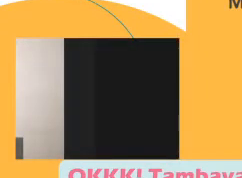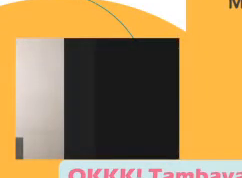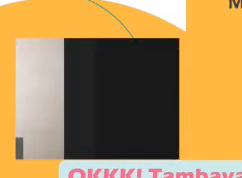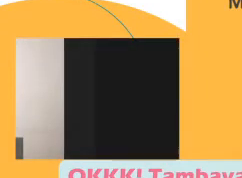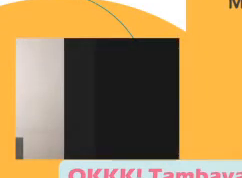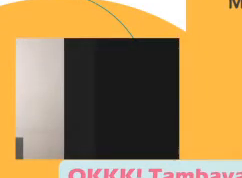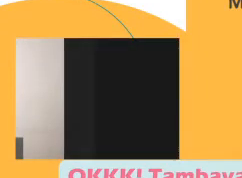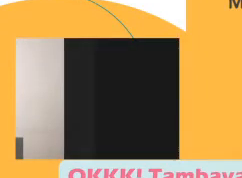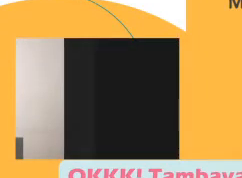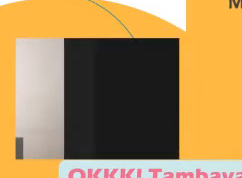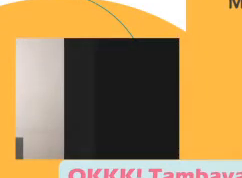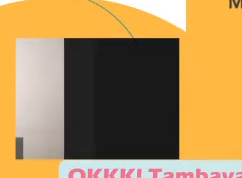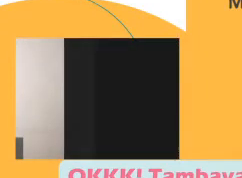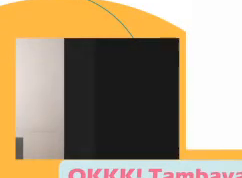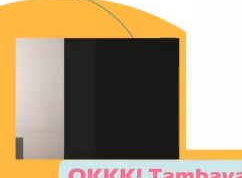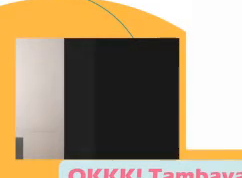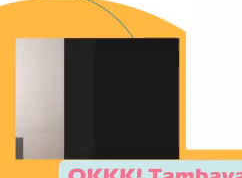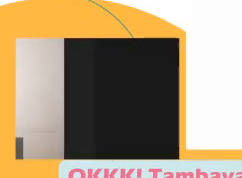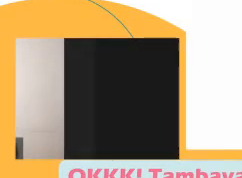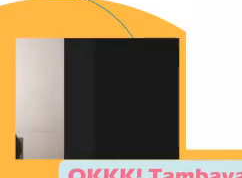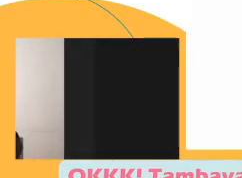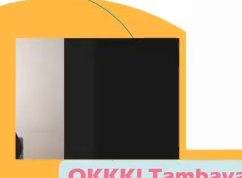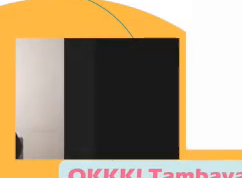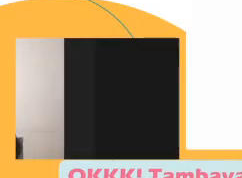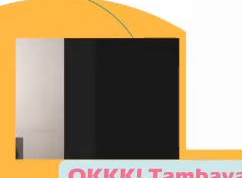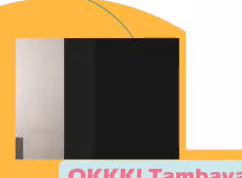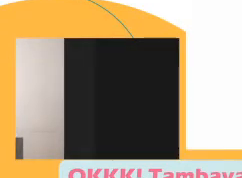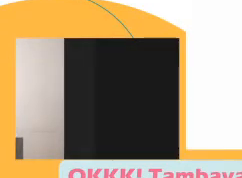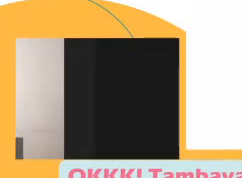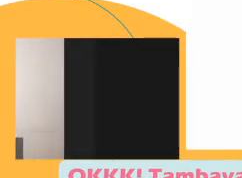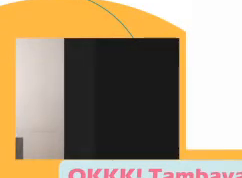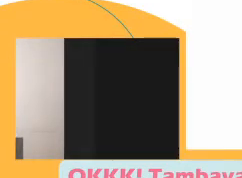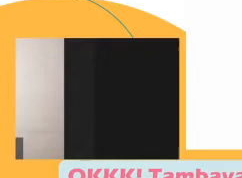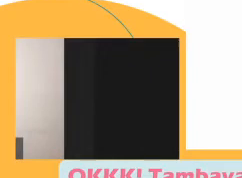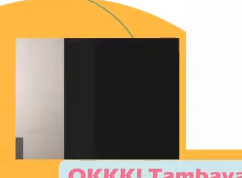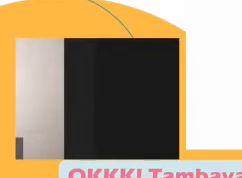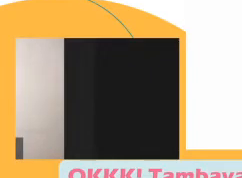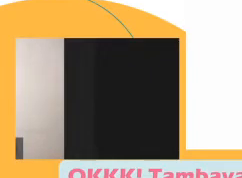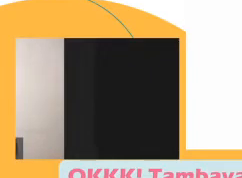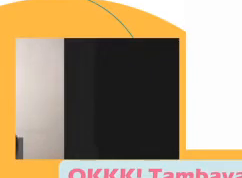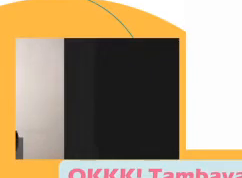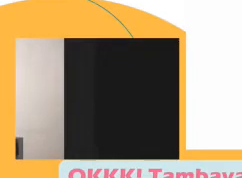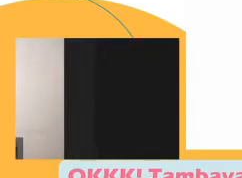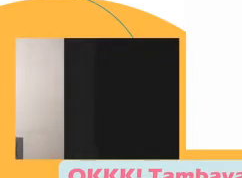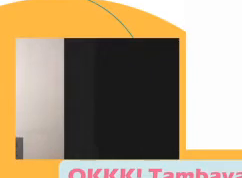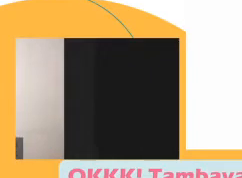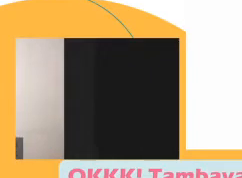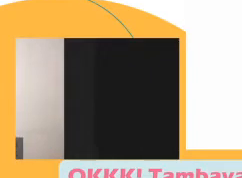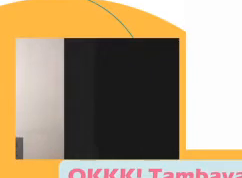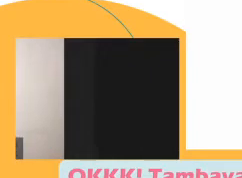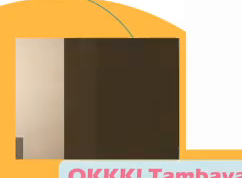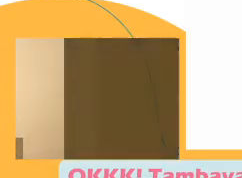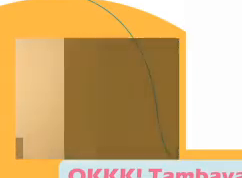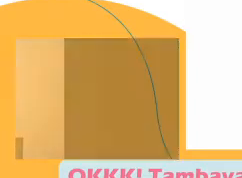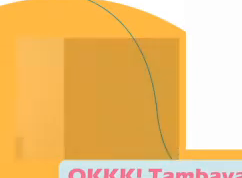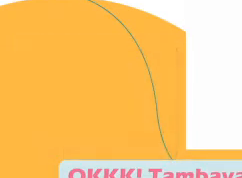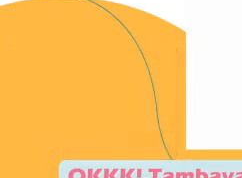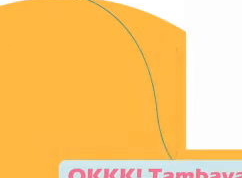tawag dito. Ayan, so, ang ating katambayers, Direk Ronnie, maraming salamat po.